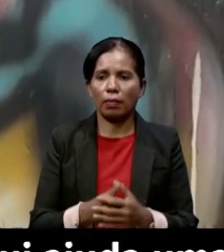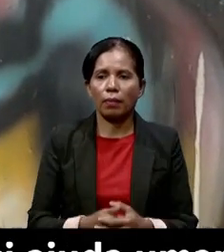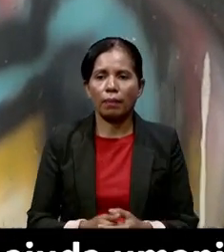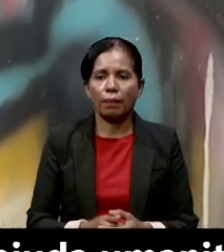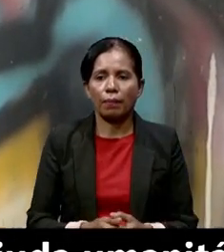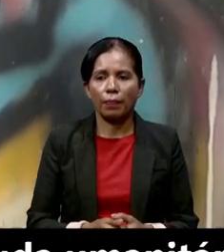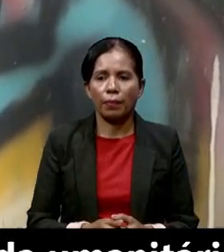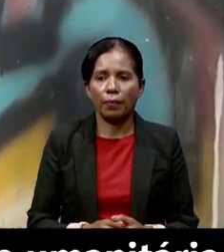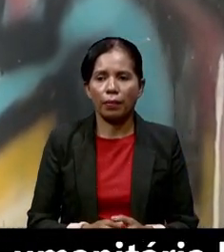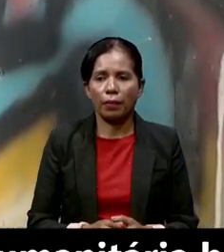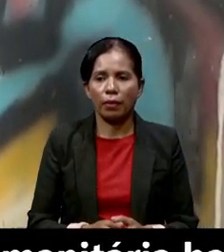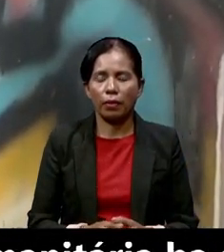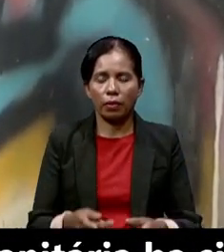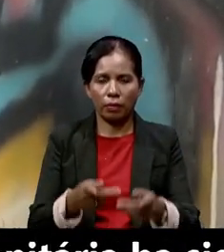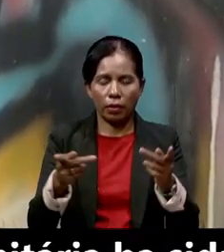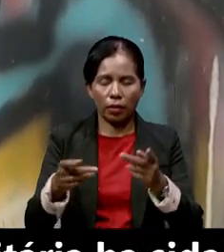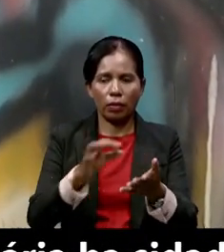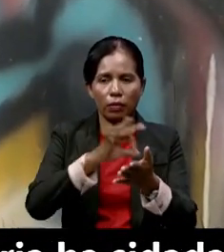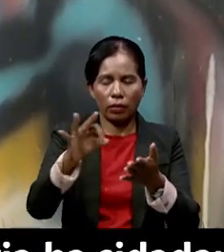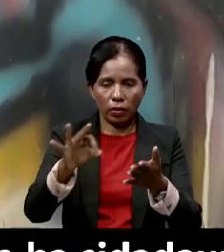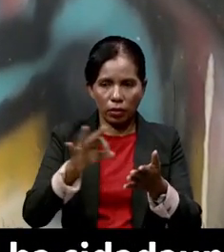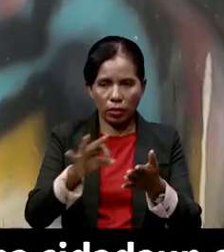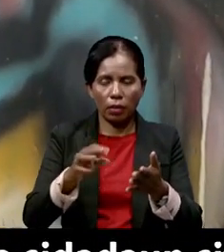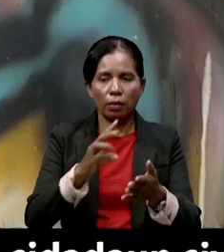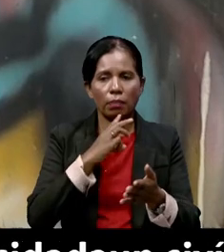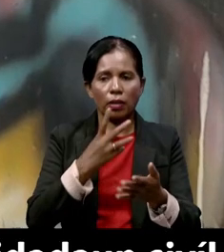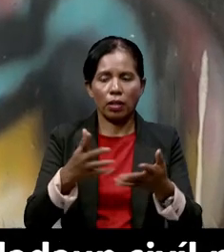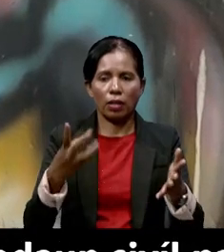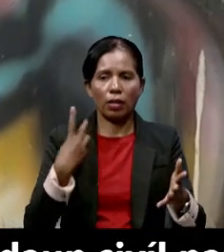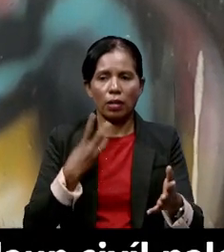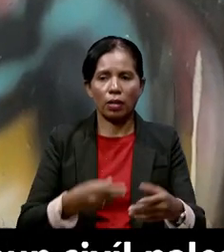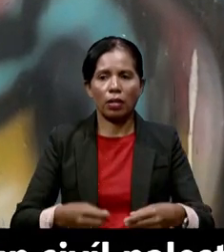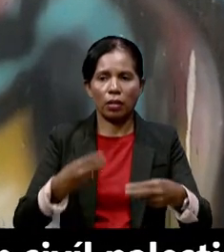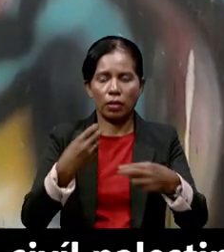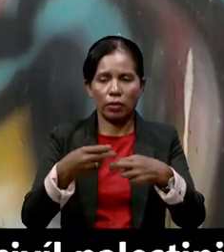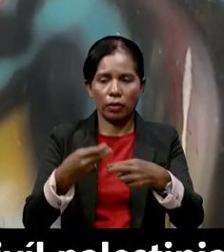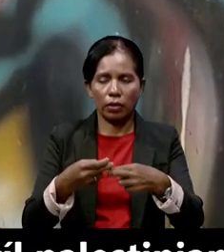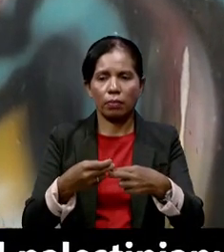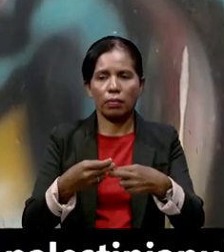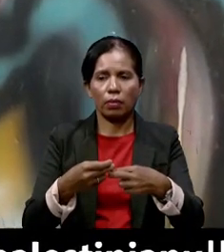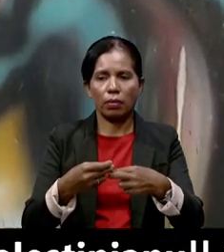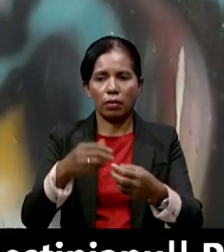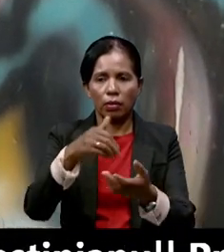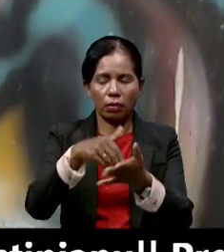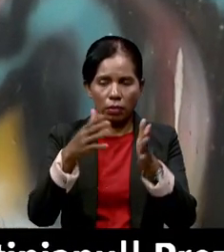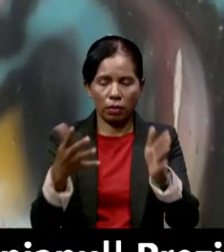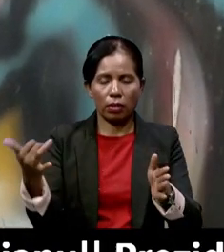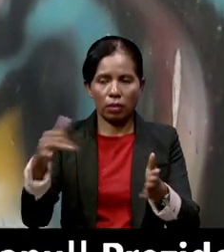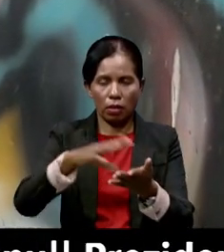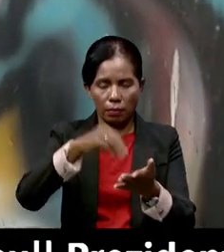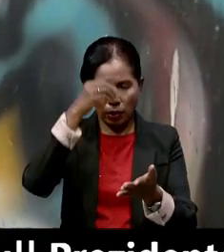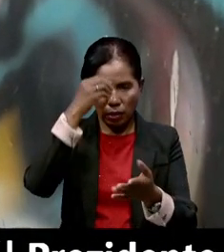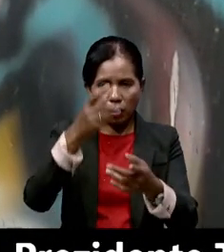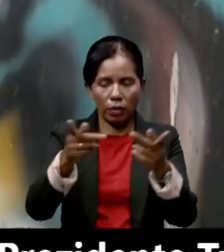ya ne hanya sa sentro formasaun antau bela ya antau ko dificultamos ba estudante ser be ma aprende ya fatin